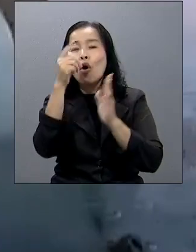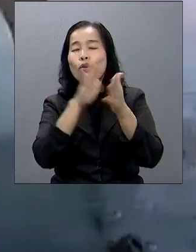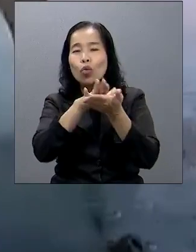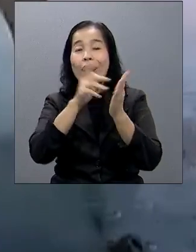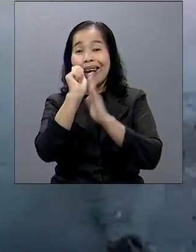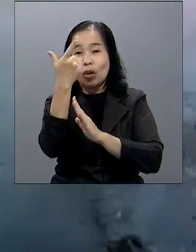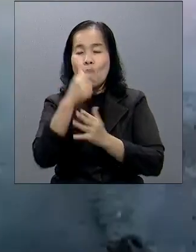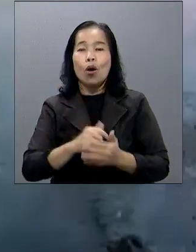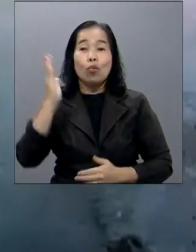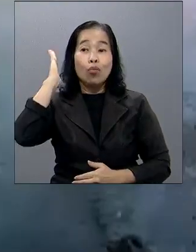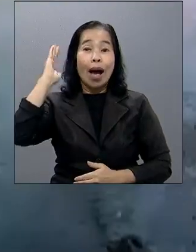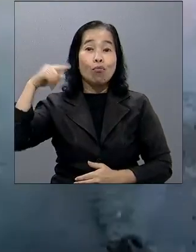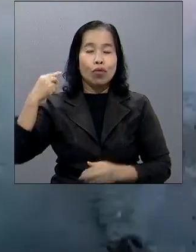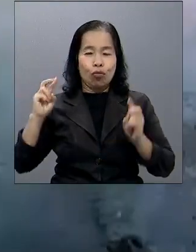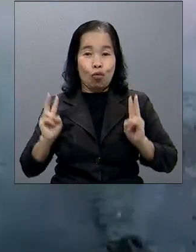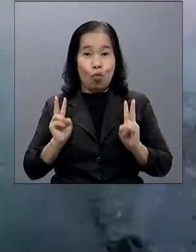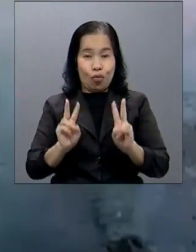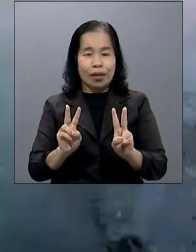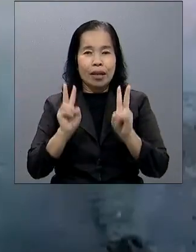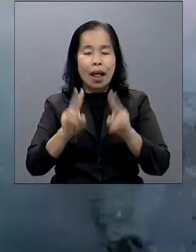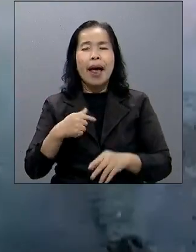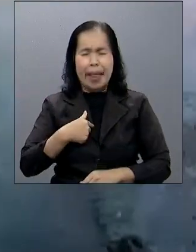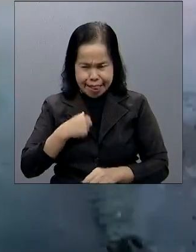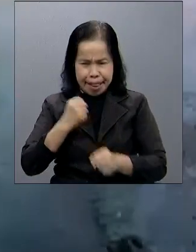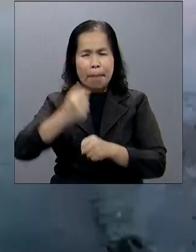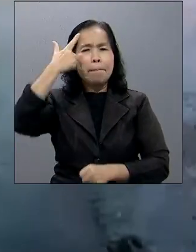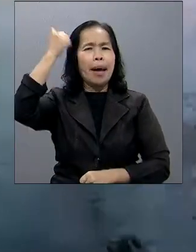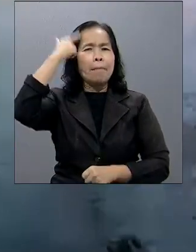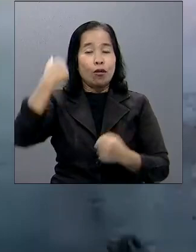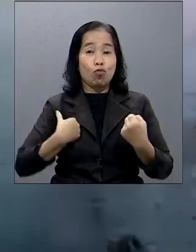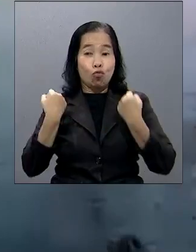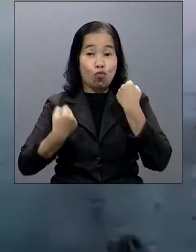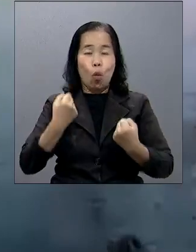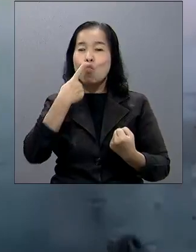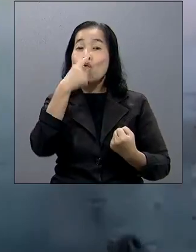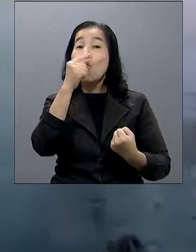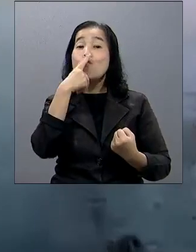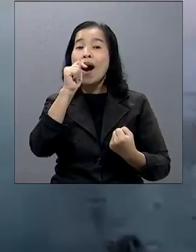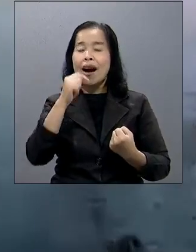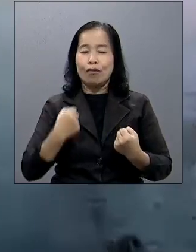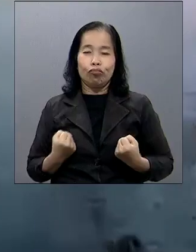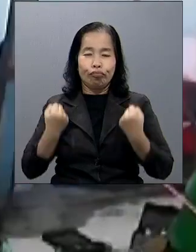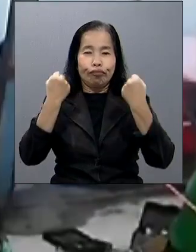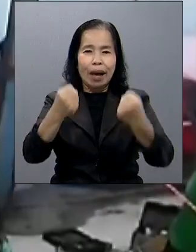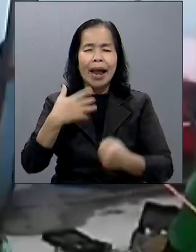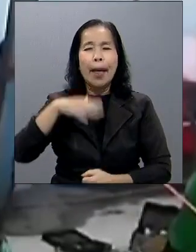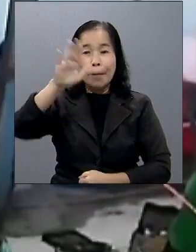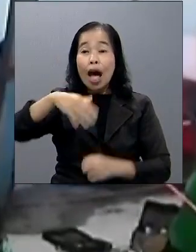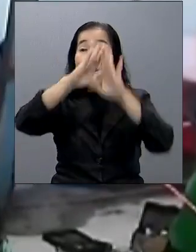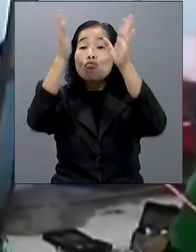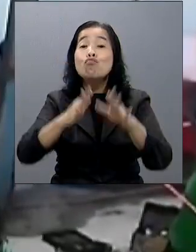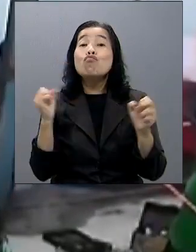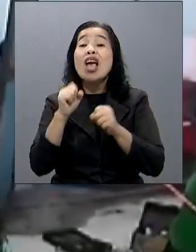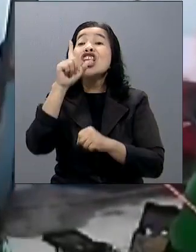2หญิง2อ้างตัวว่าเป็นคนซ่อมเครื่องใช้ไฟฟ้าขับโตโยต้าสีบรอนซ์มาในบ้านเลยบอกว่าเดี๋ยวจะซ่อมแซมตู้เย็นที่ชำ